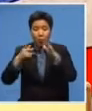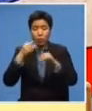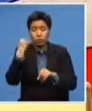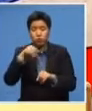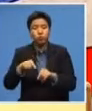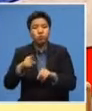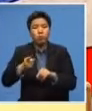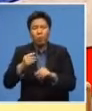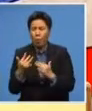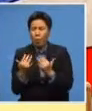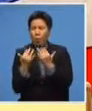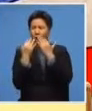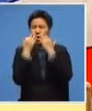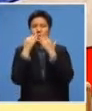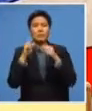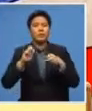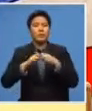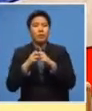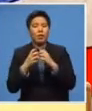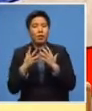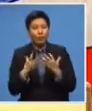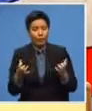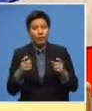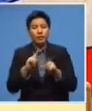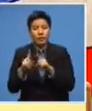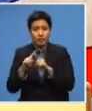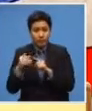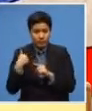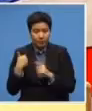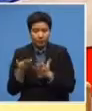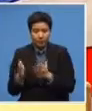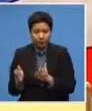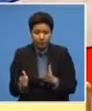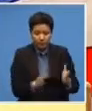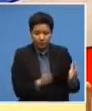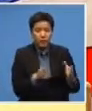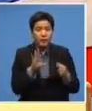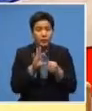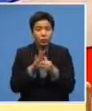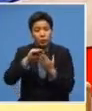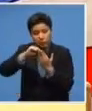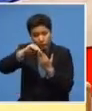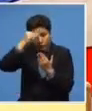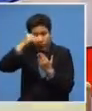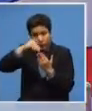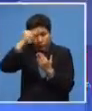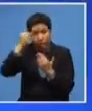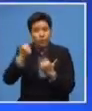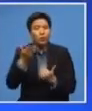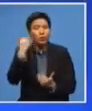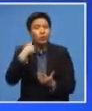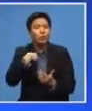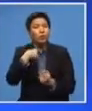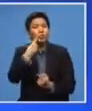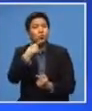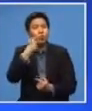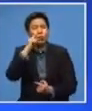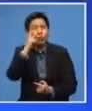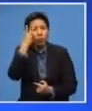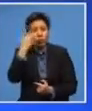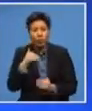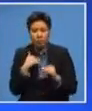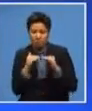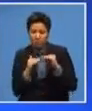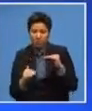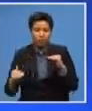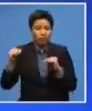หล่านี้เกิดควันต่างๆมากมายเสียหายนะครับเรื่องการศึกษาผมพยายามพูดหลายครั้งนะครับก็ไม่ใช่ไปละเมิด